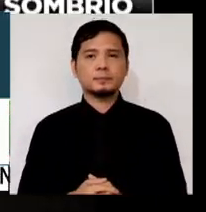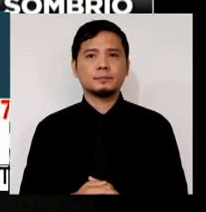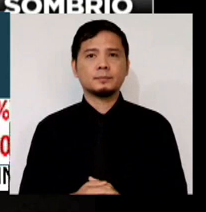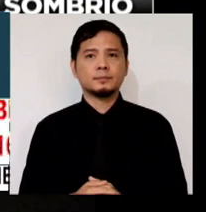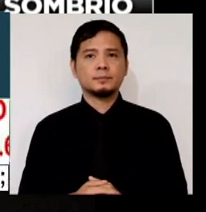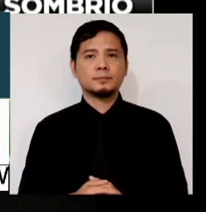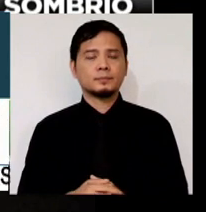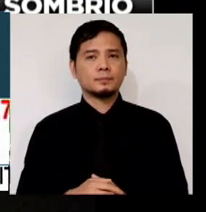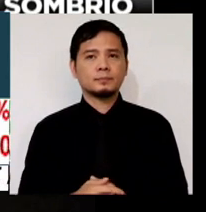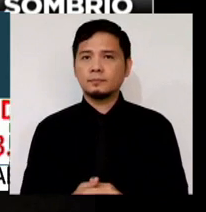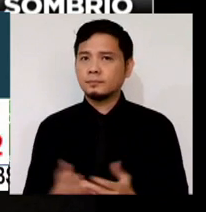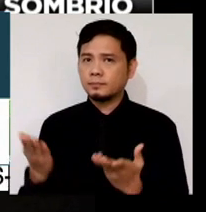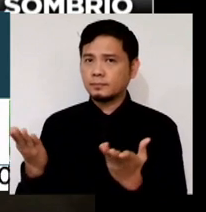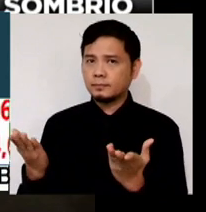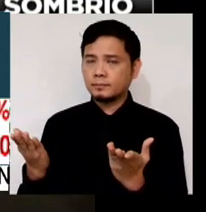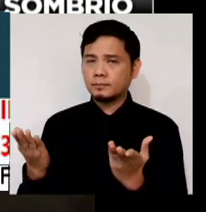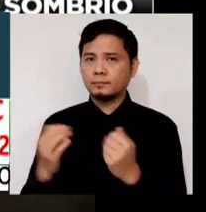Governor?